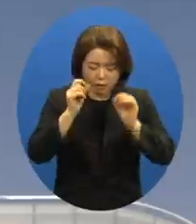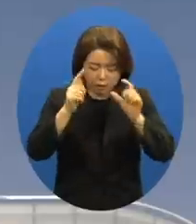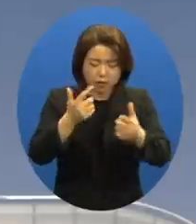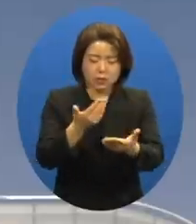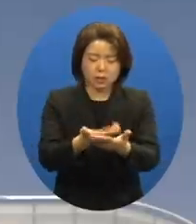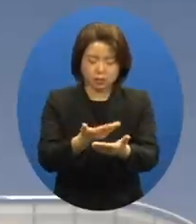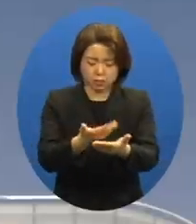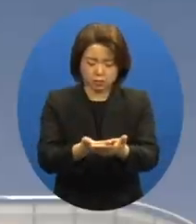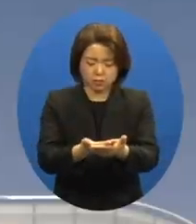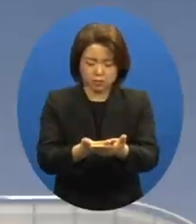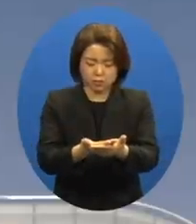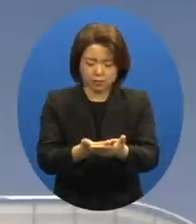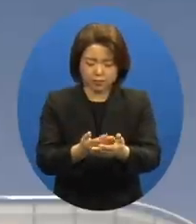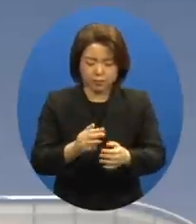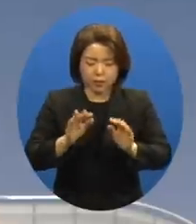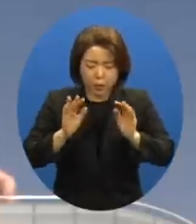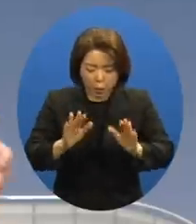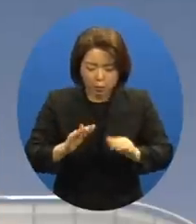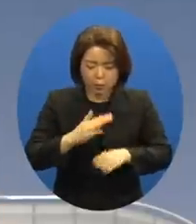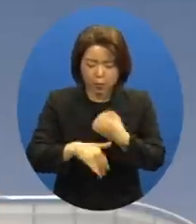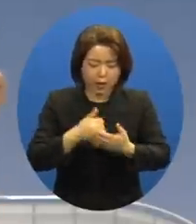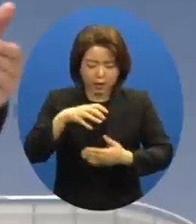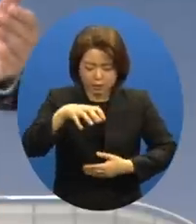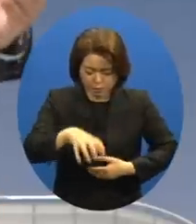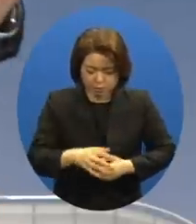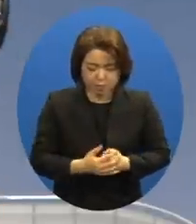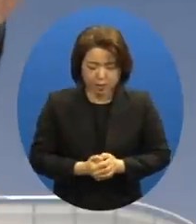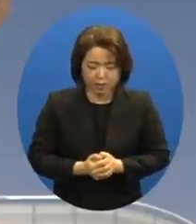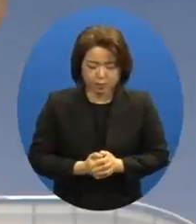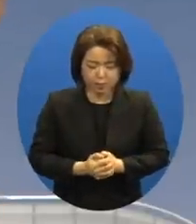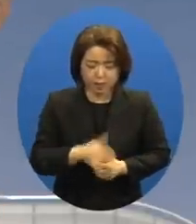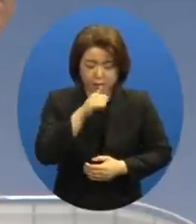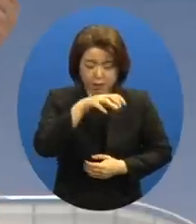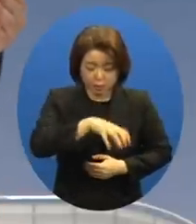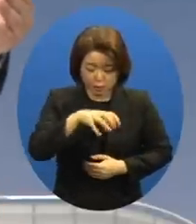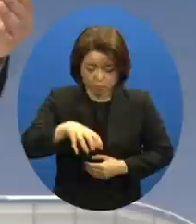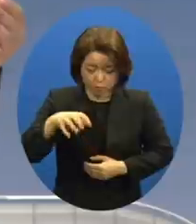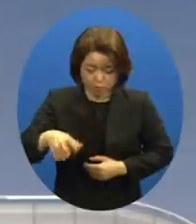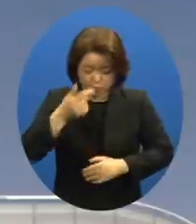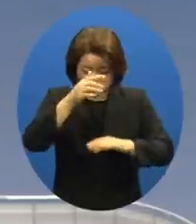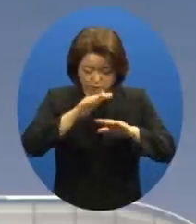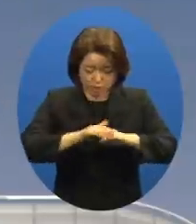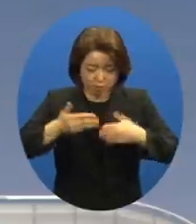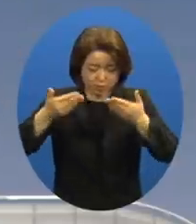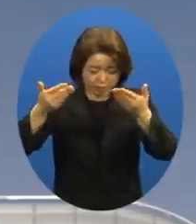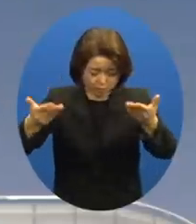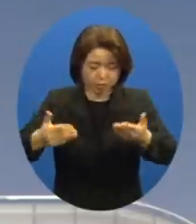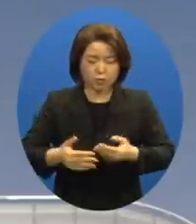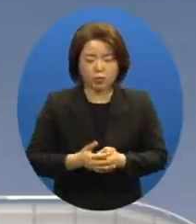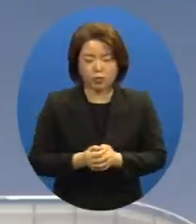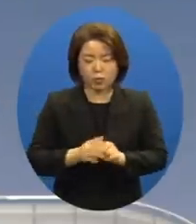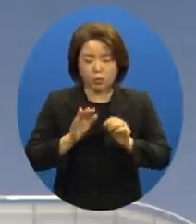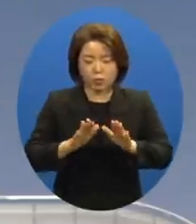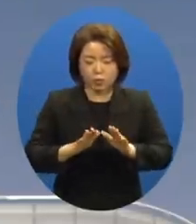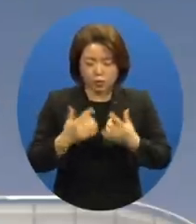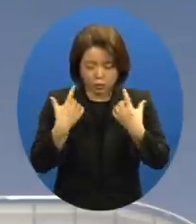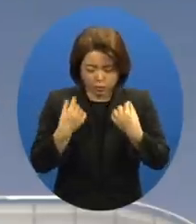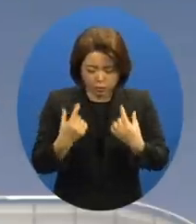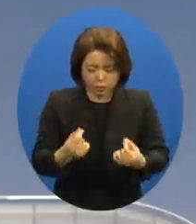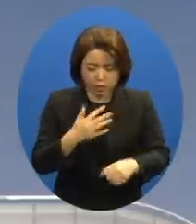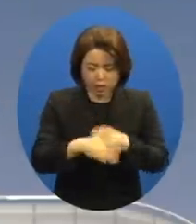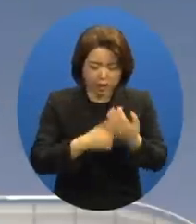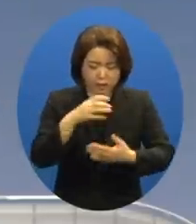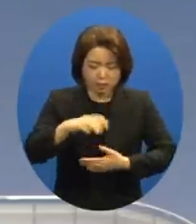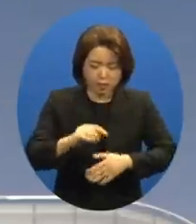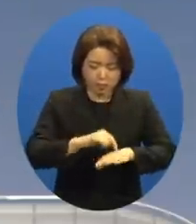주옵소서 오늘도 하나님 앞에 있는 그곳에서 예배하고 오늘도 동일하게 하나님 앞에